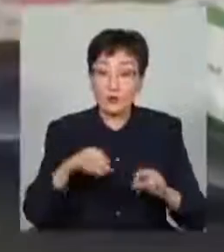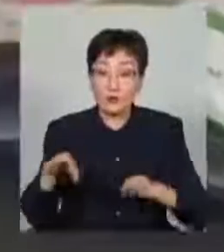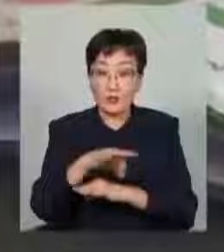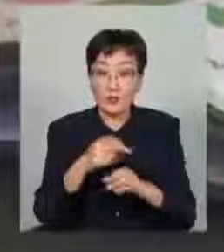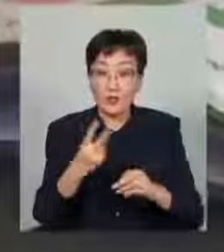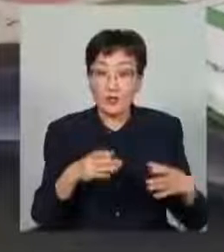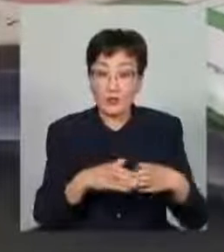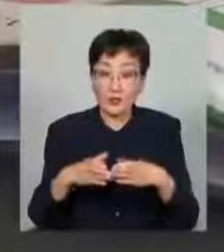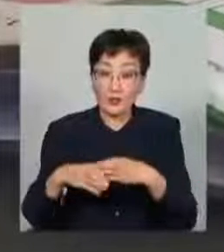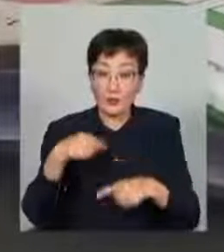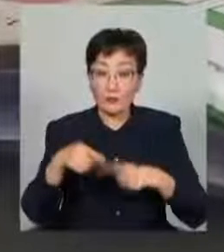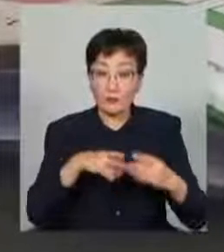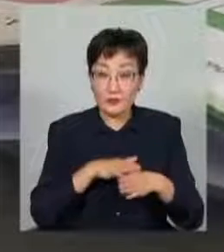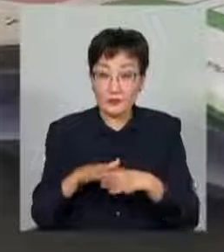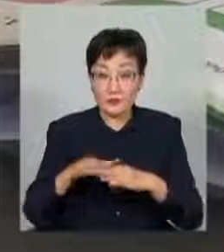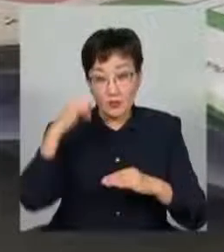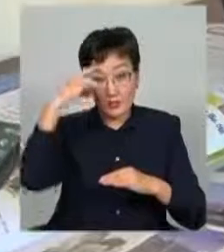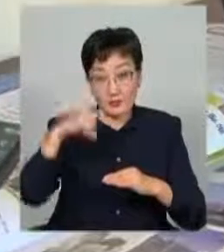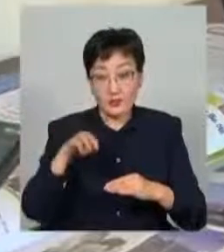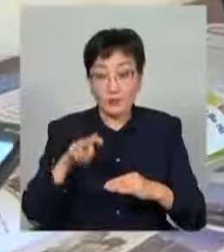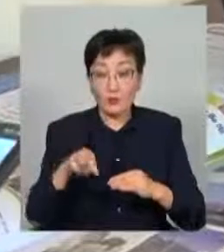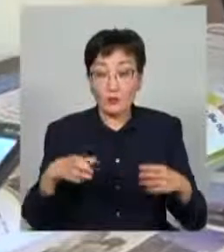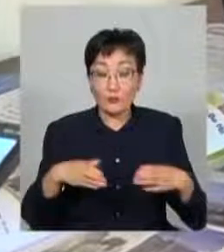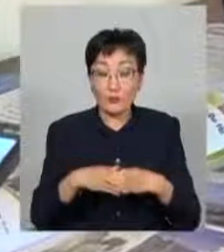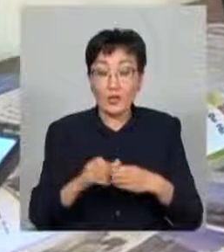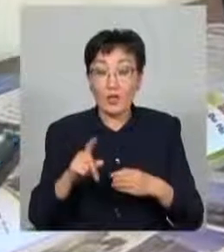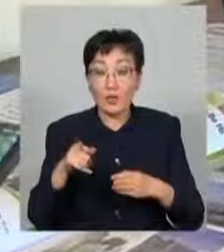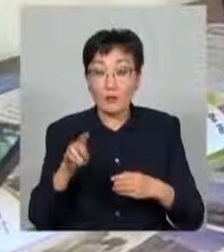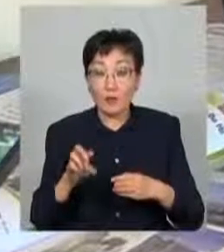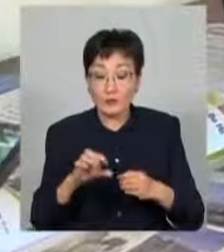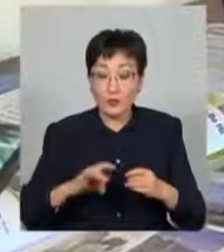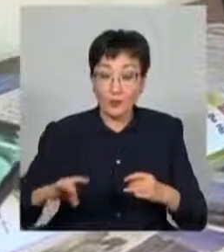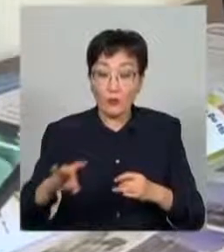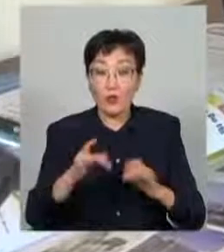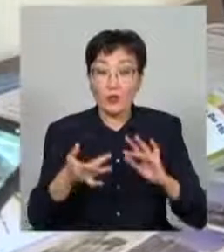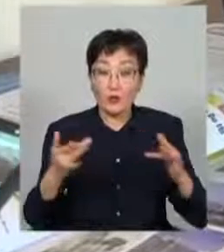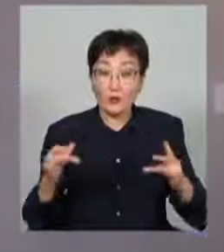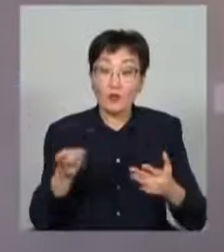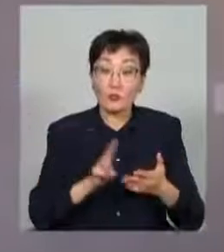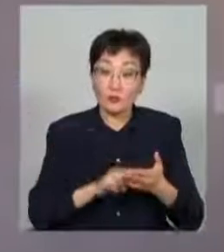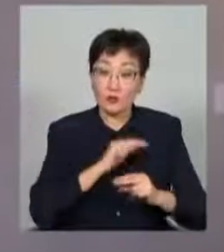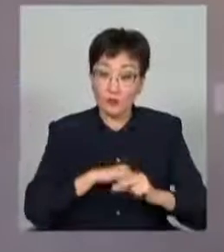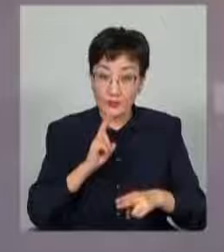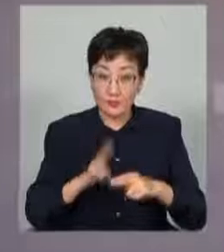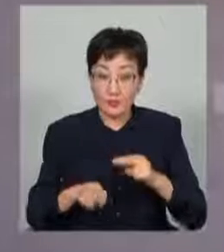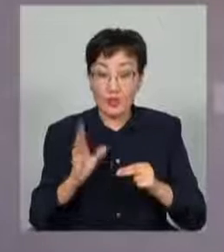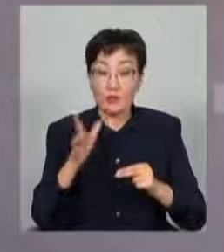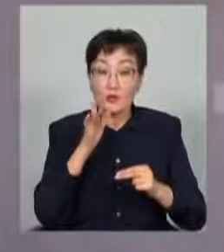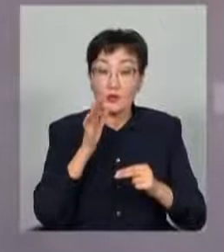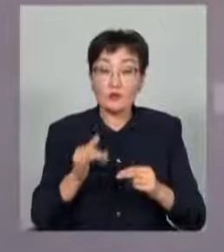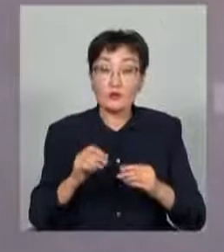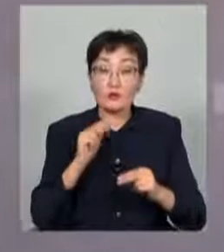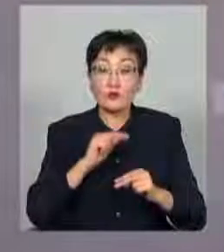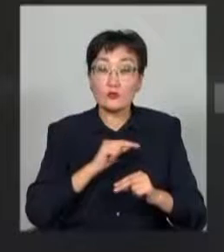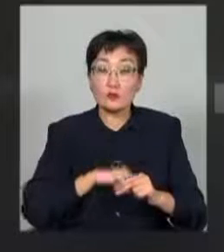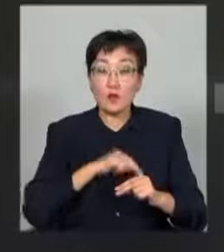екі оператор арқылы жүзеге асады. Қазақтелеком компаниясы Алғабас шағын ауданында желіні іске қосуды аяқтап та қойған. Алдағы уақытта Шаруа,